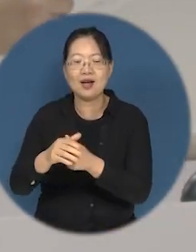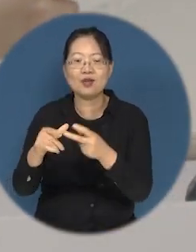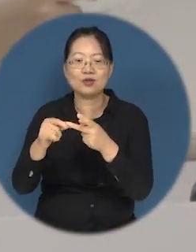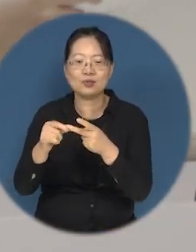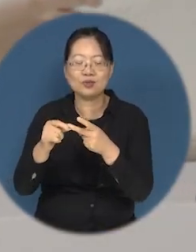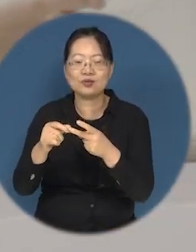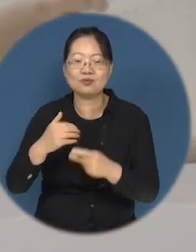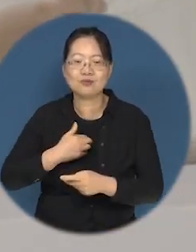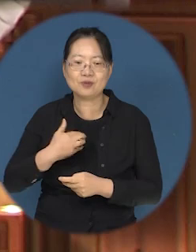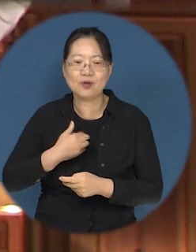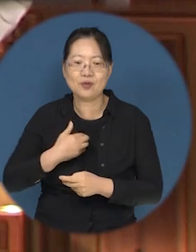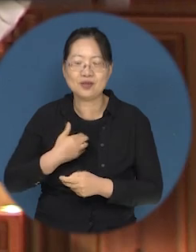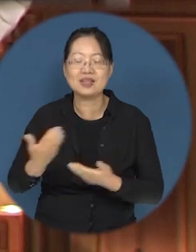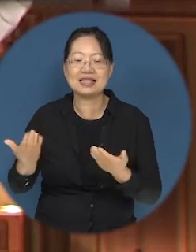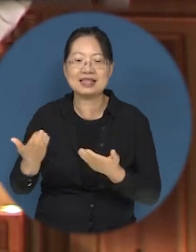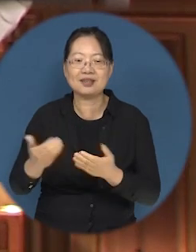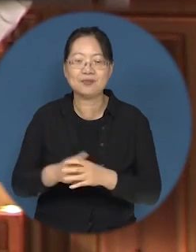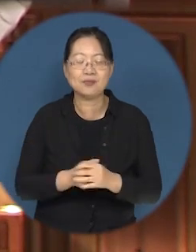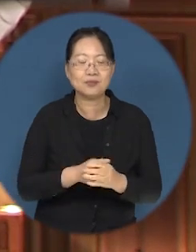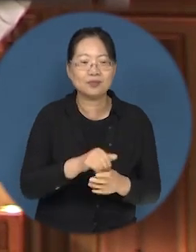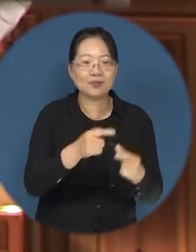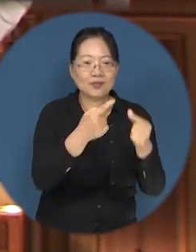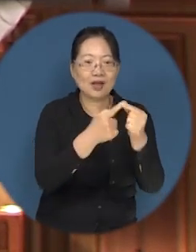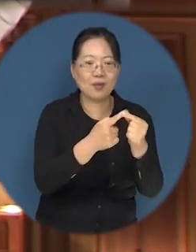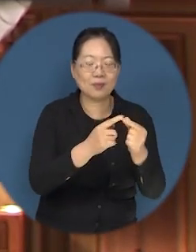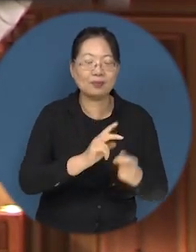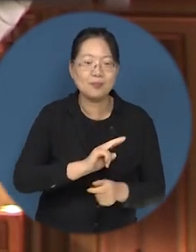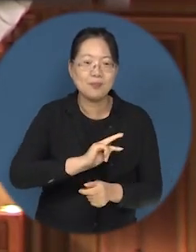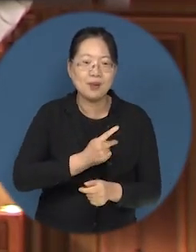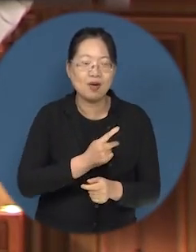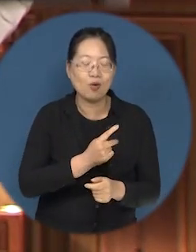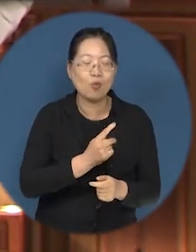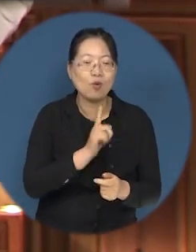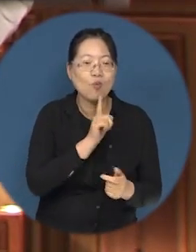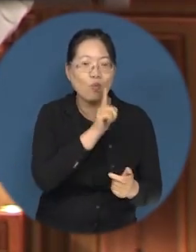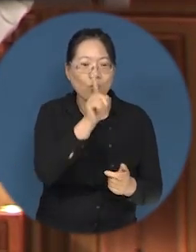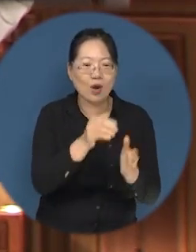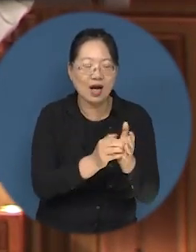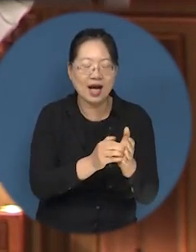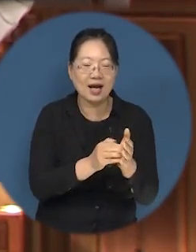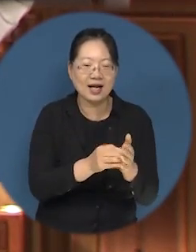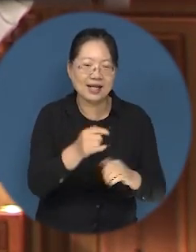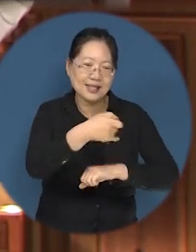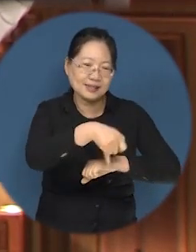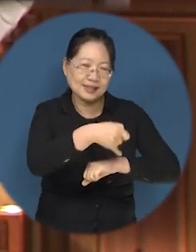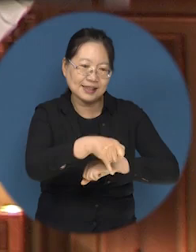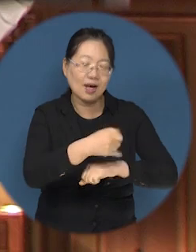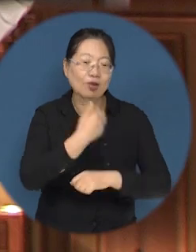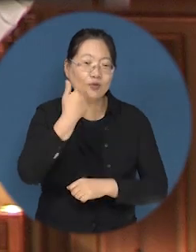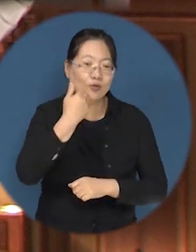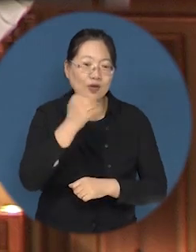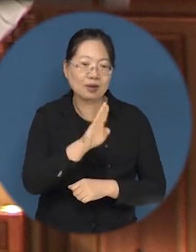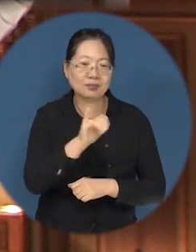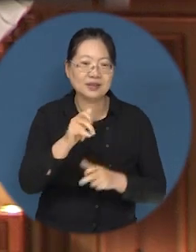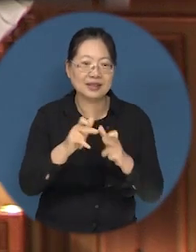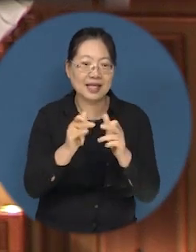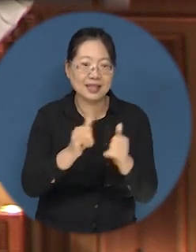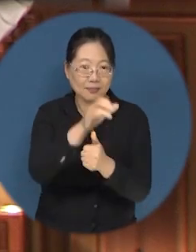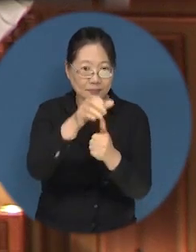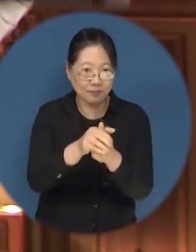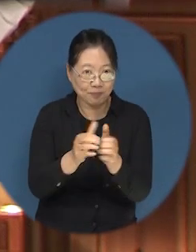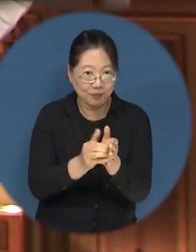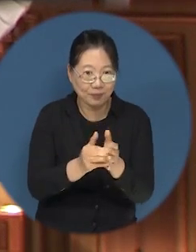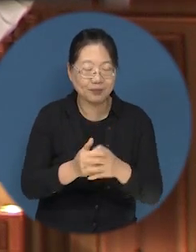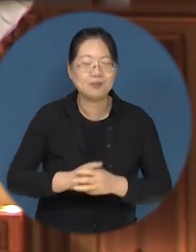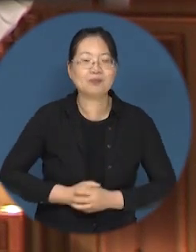번째 저희 그 직무였습니다. 그 맨 처음에 명함 의뢰를 받아서 그걸 이제 디자인하고 하는 거는 아마 비장애인 분들이 하실 거고